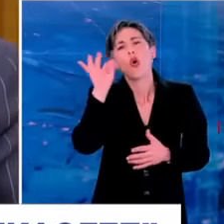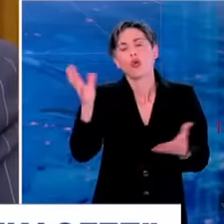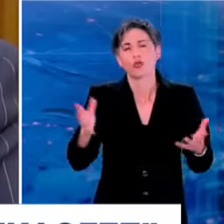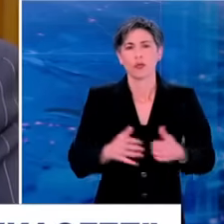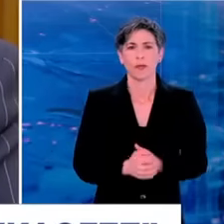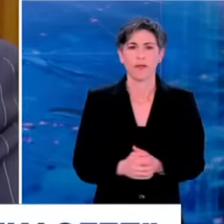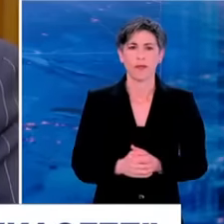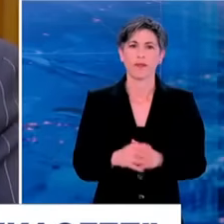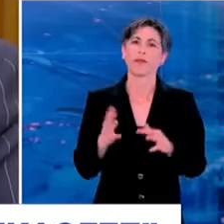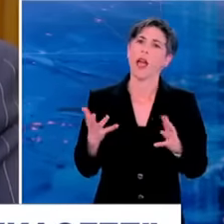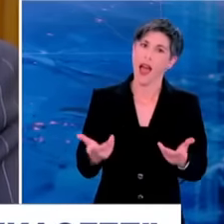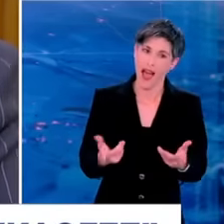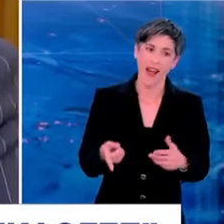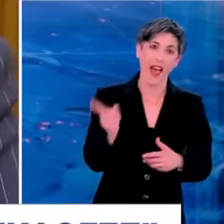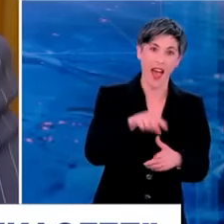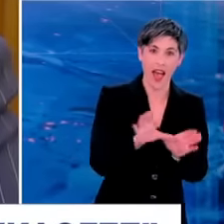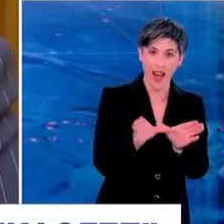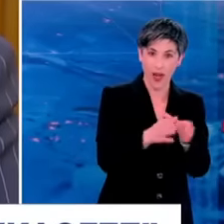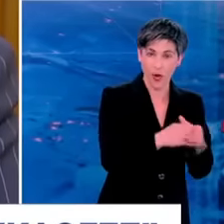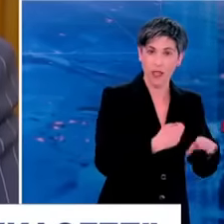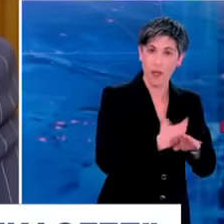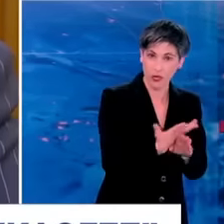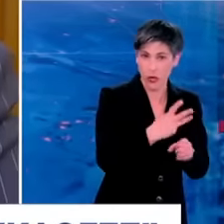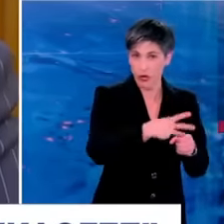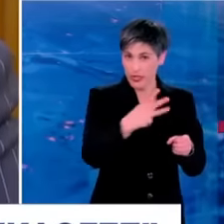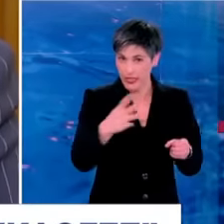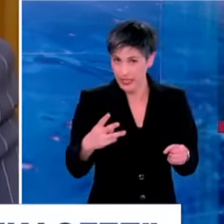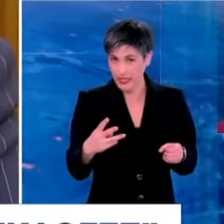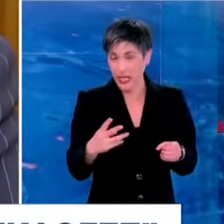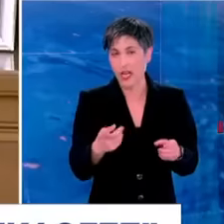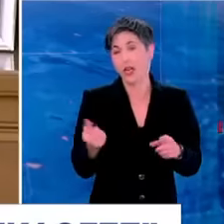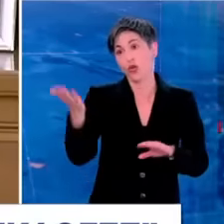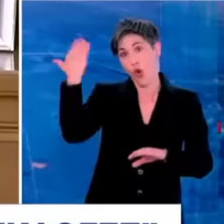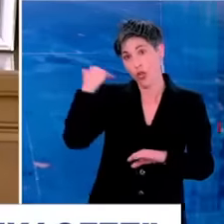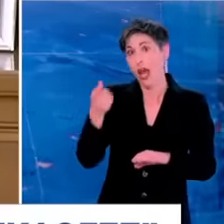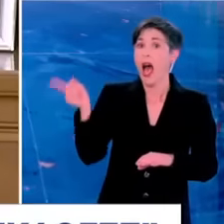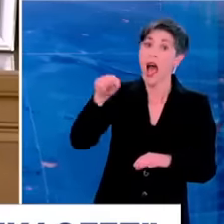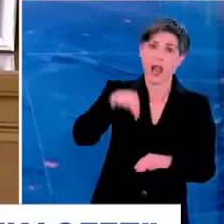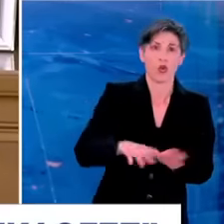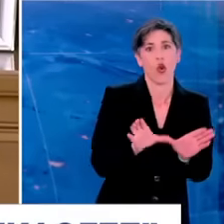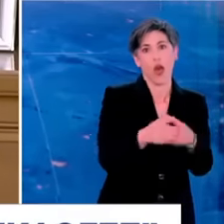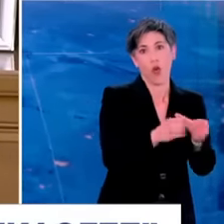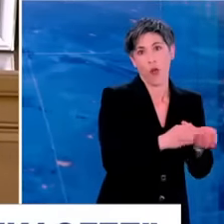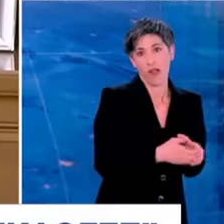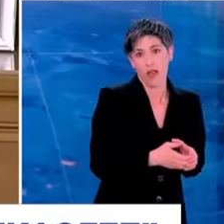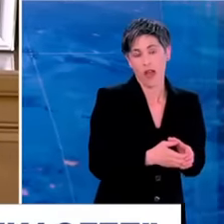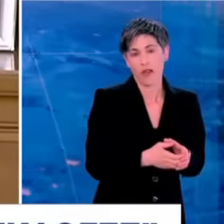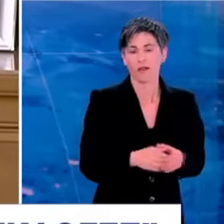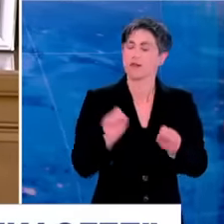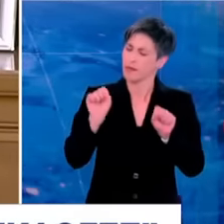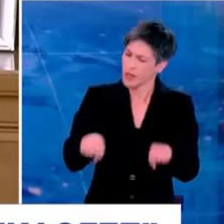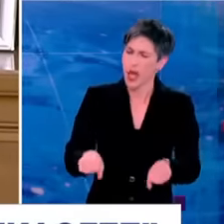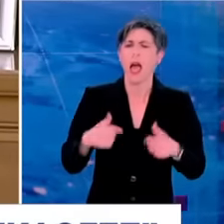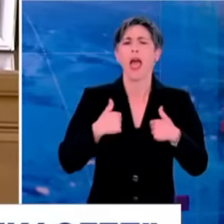Και ο Πασόκ και ο ΣΥΡΙΖΑ με άλλους αρχηγούς. Εκεί και που άλλα θέλει, αλλά είναι τώρα. Τελικά αυτό το οποίο με ενδιαφέρει εμένα είναι να εκλέξω και όσο δυνατόν